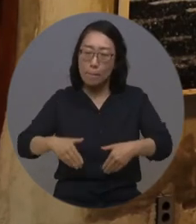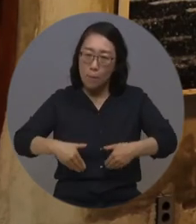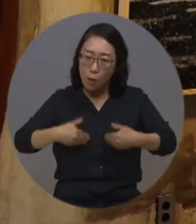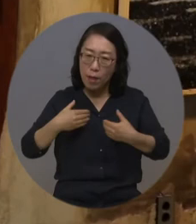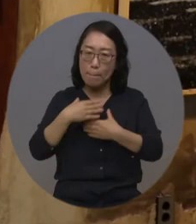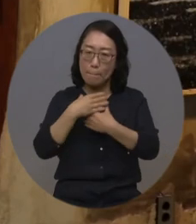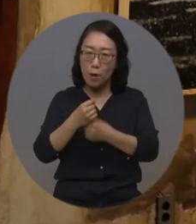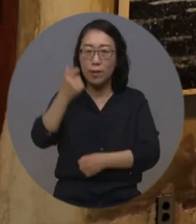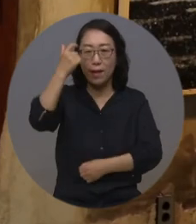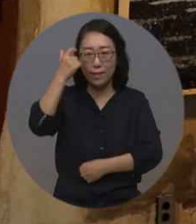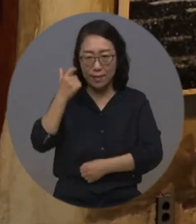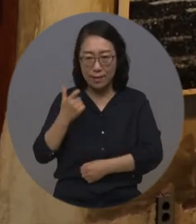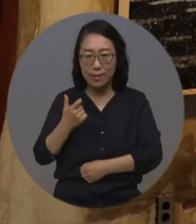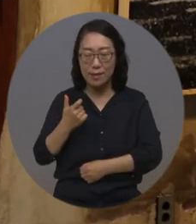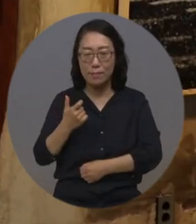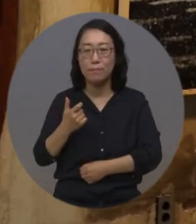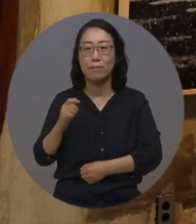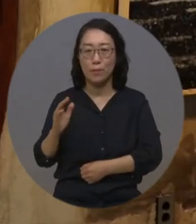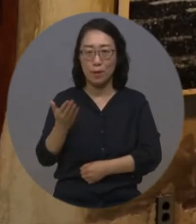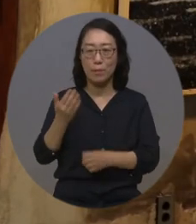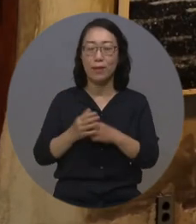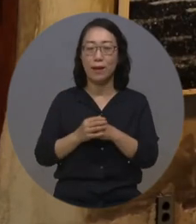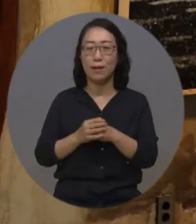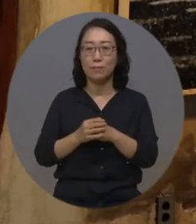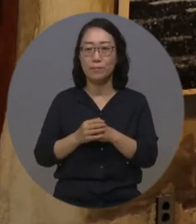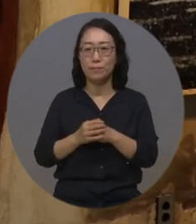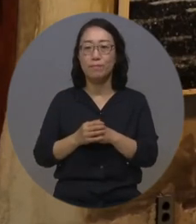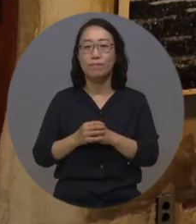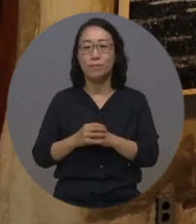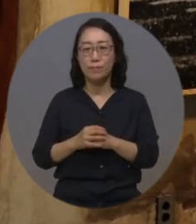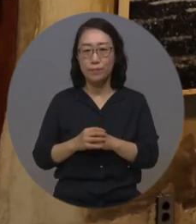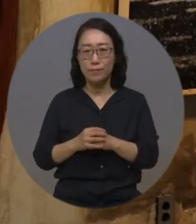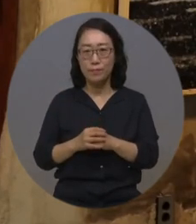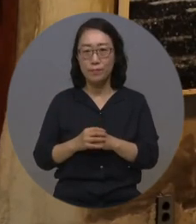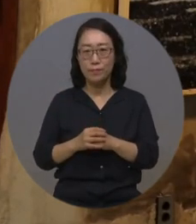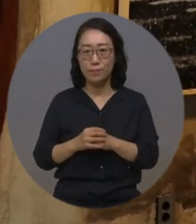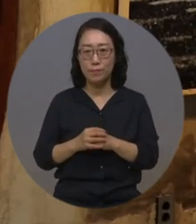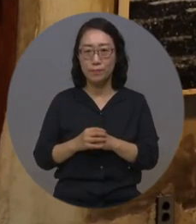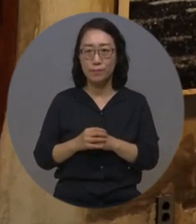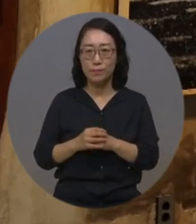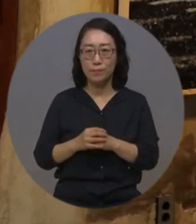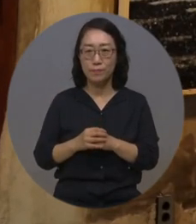느끼게 해주는 정감의 자리가 되고 있습니다. 복지TV 뉴스 이소영입니다.